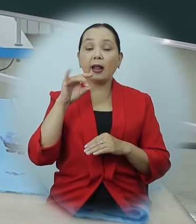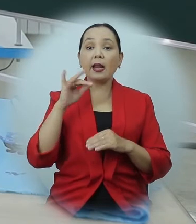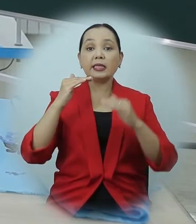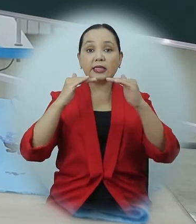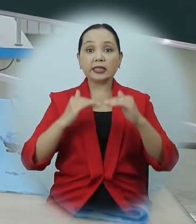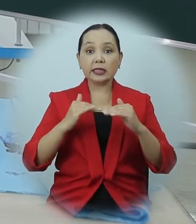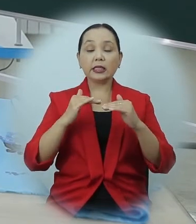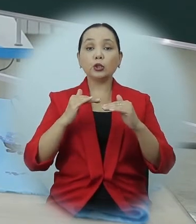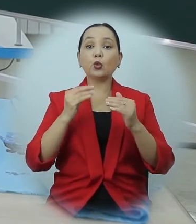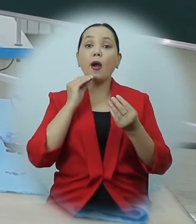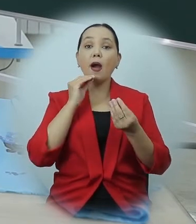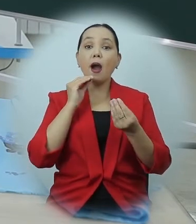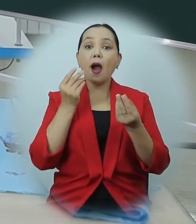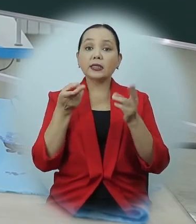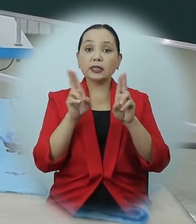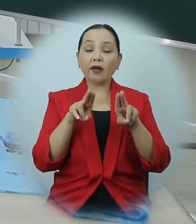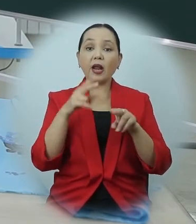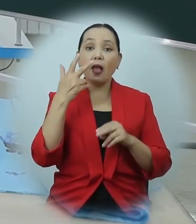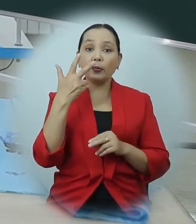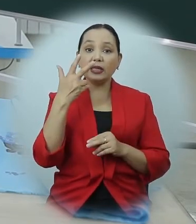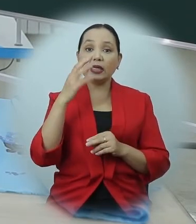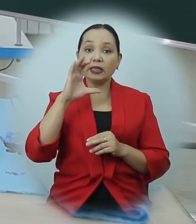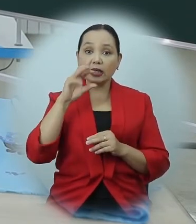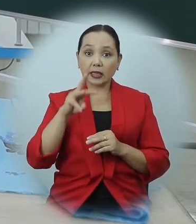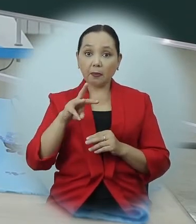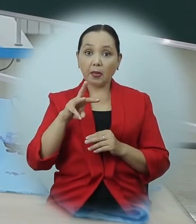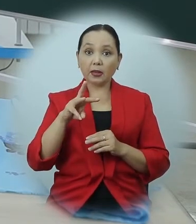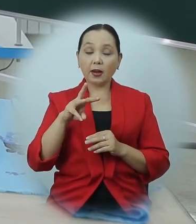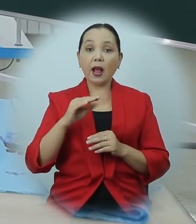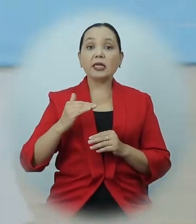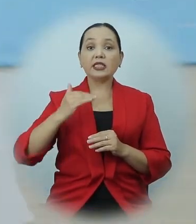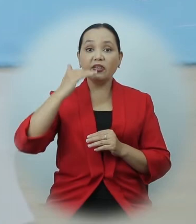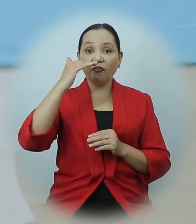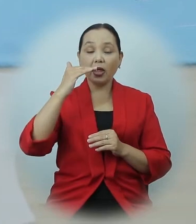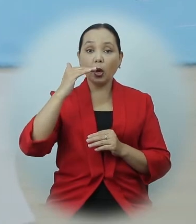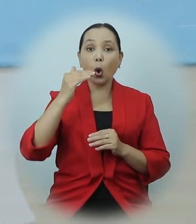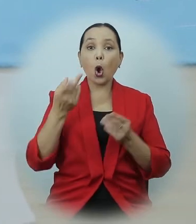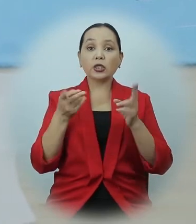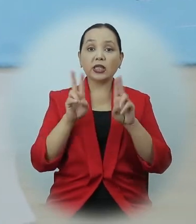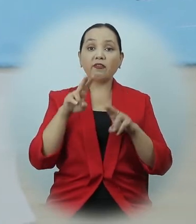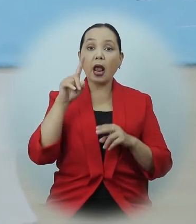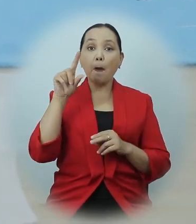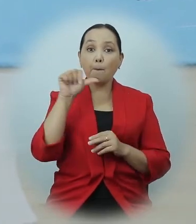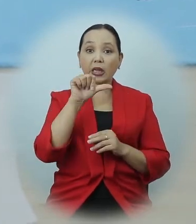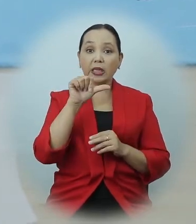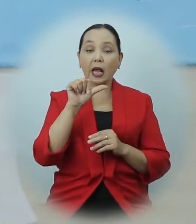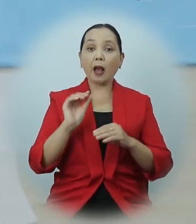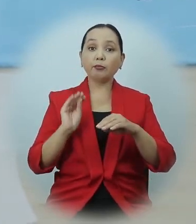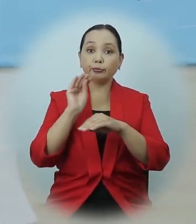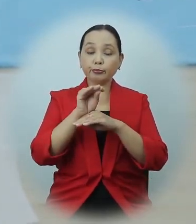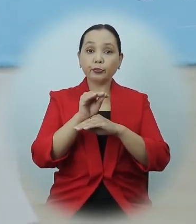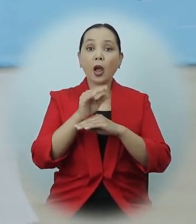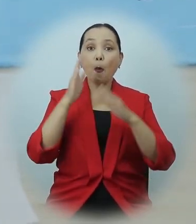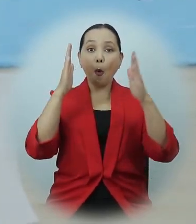Снизу изделия оставляем 3 сантиметра, сверху изделия оставляем 1,5 сантиметра,